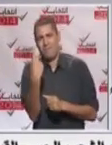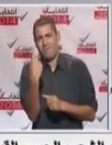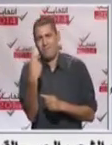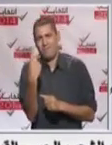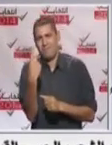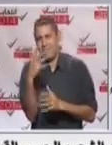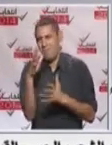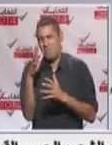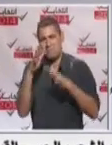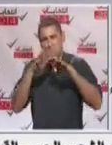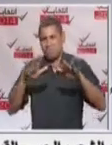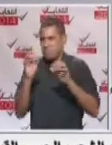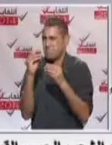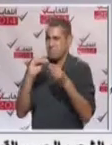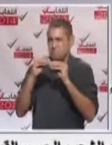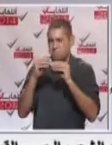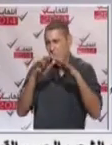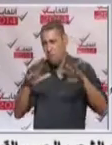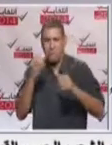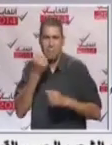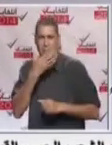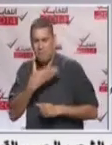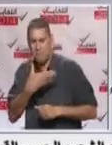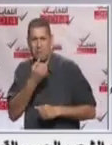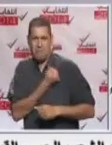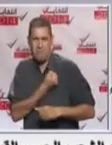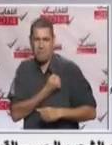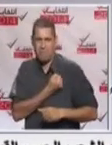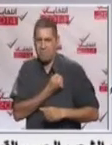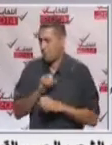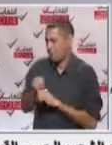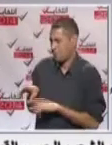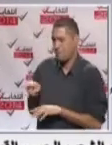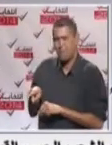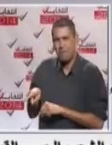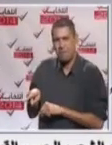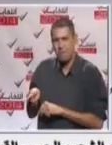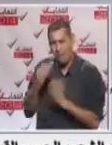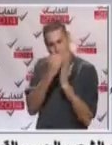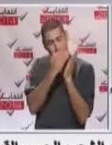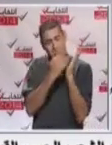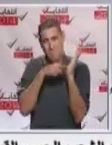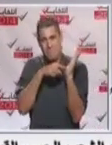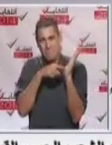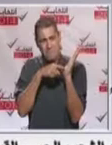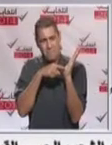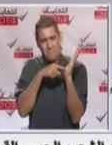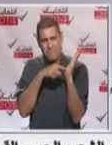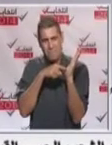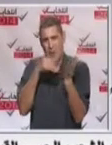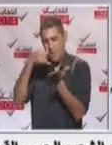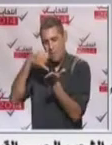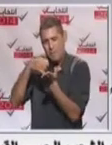علاقة بإخلال أمن الوطن كالإرهاب والتطرف والإقصاء والتهميش. أما برنامج دائرة القيروان